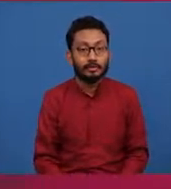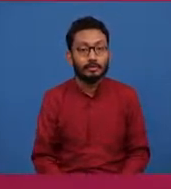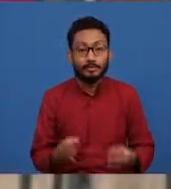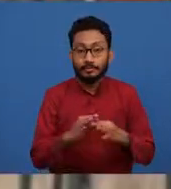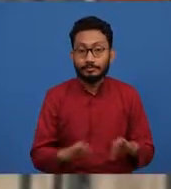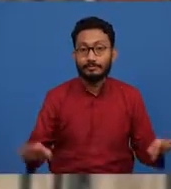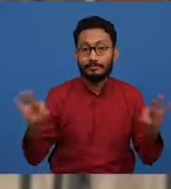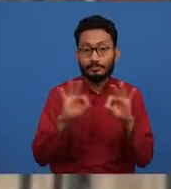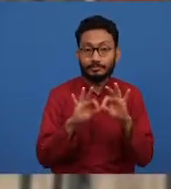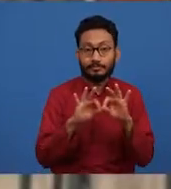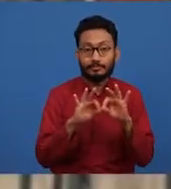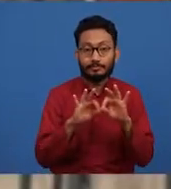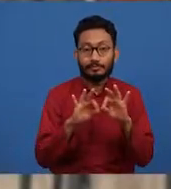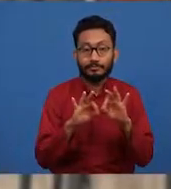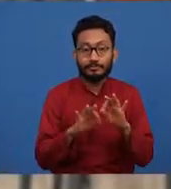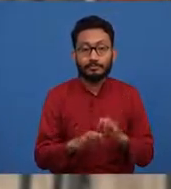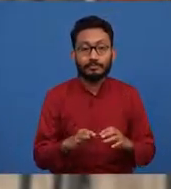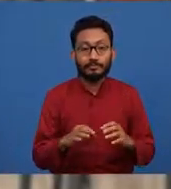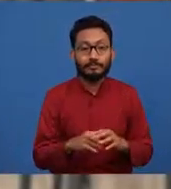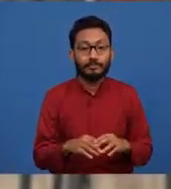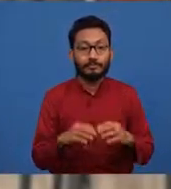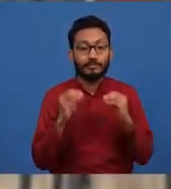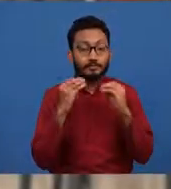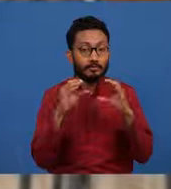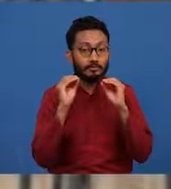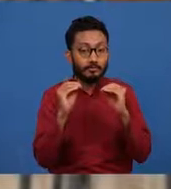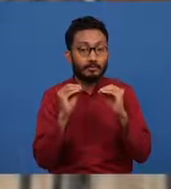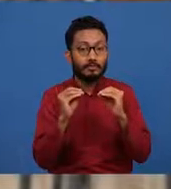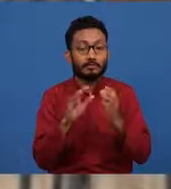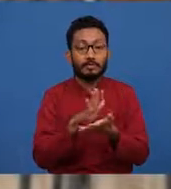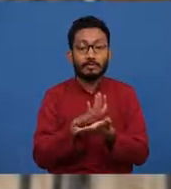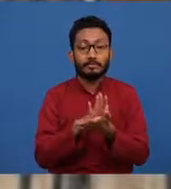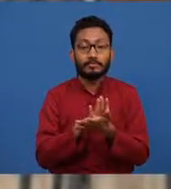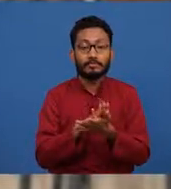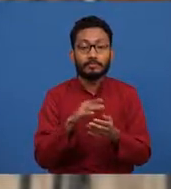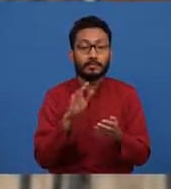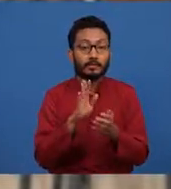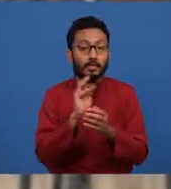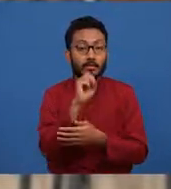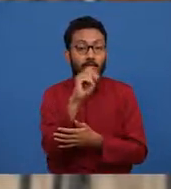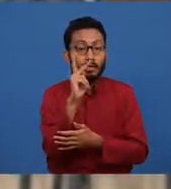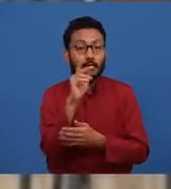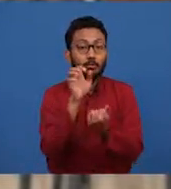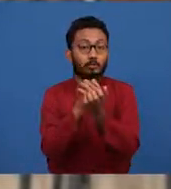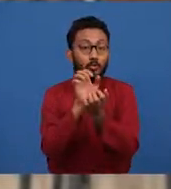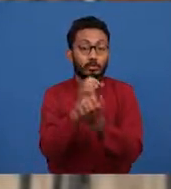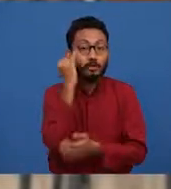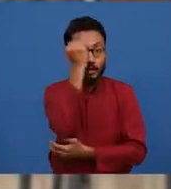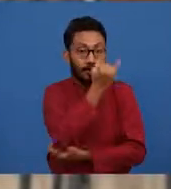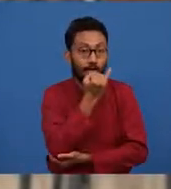bersama Cikgu Rosliza binti Muhammad Razzi. Cikgu mengajar di Sekolah Kebangsaan Pucung